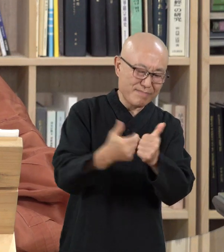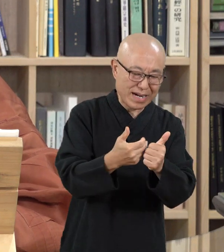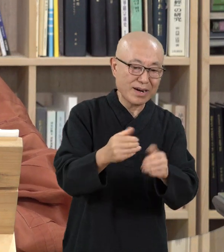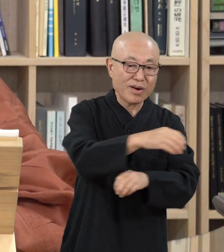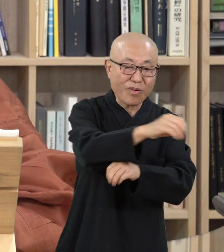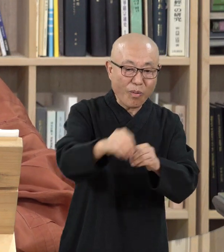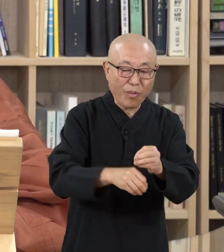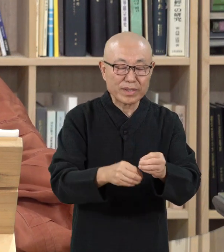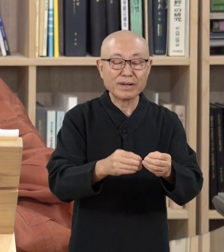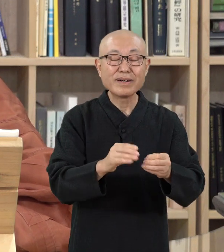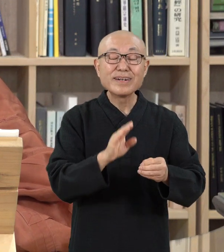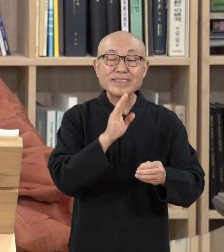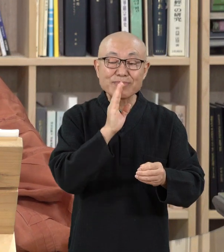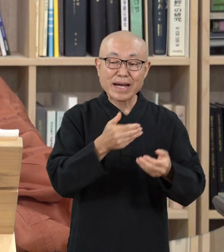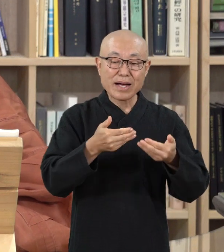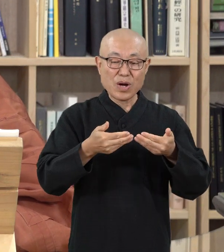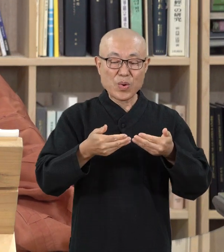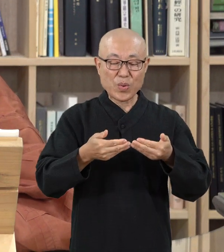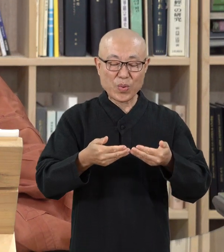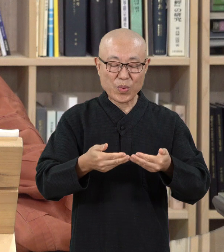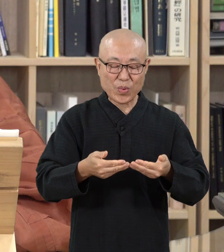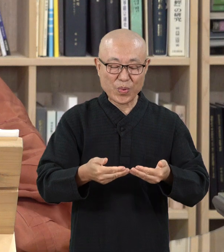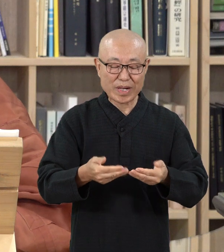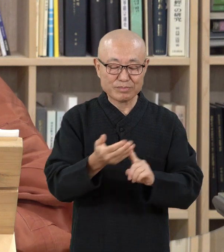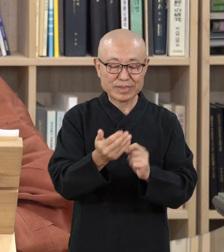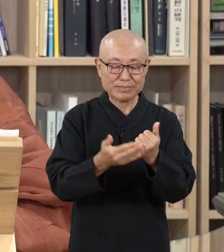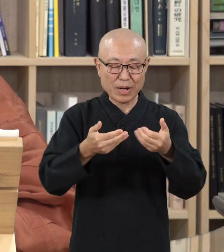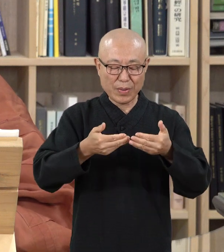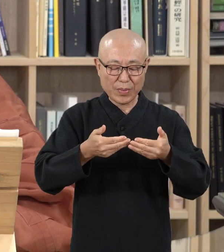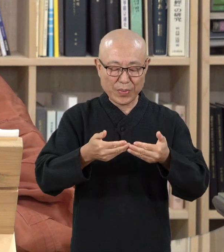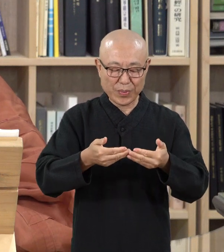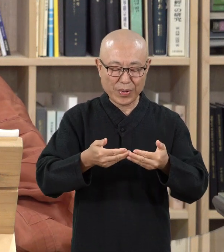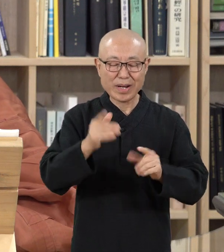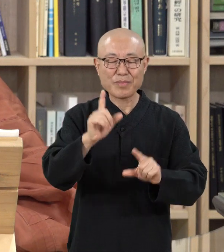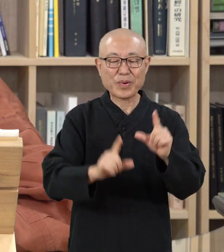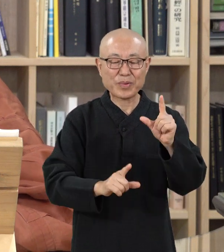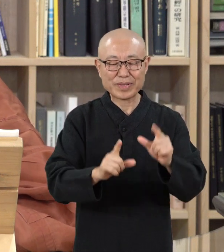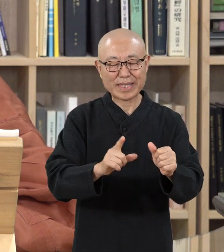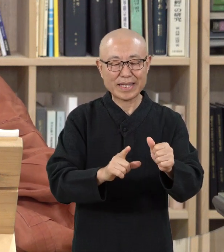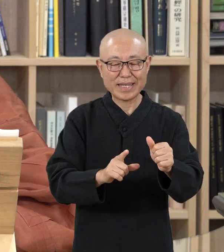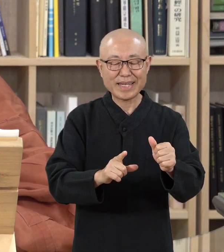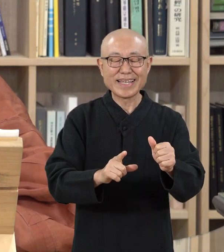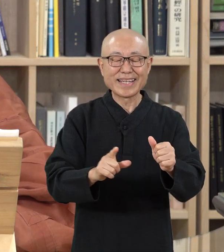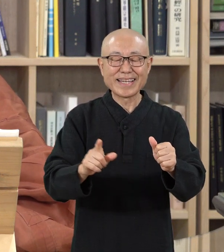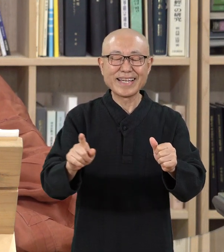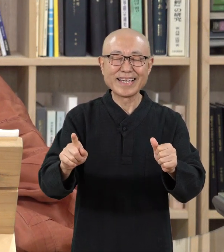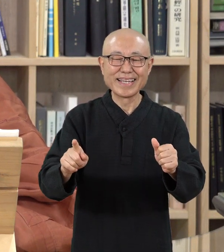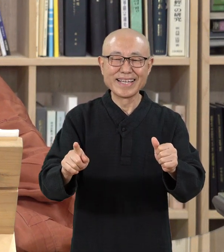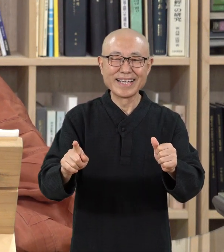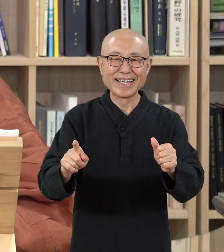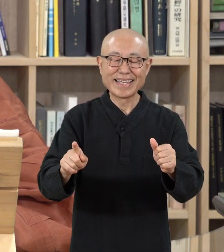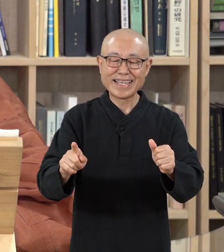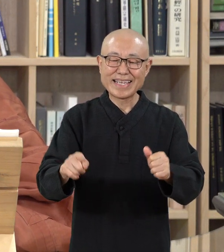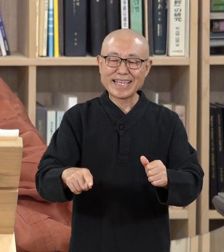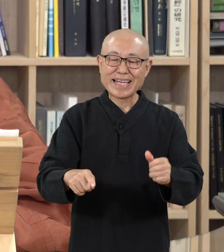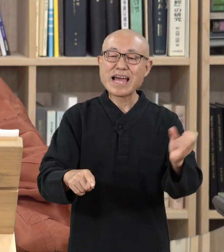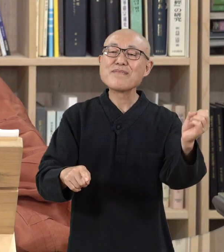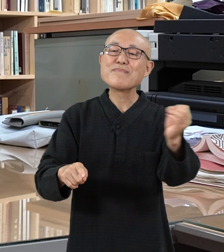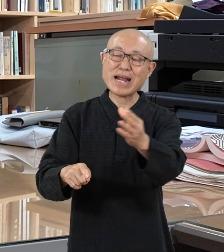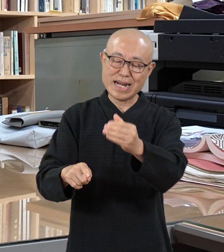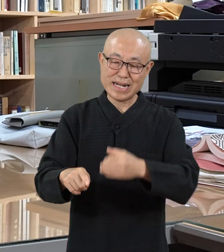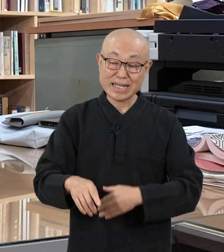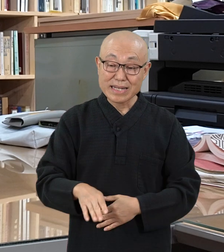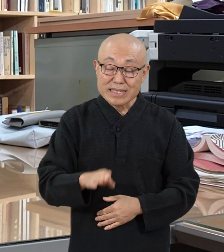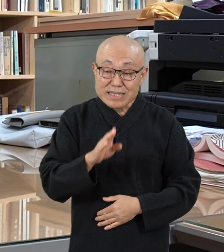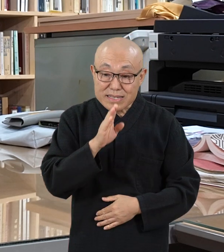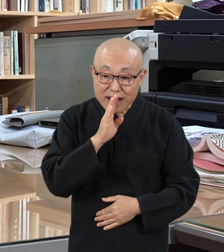정반대로 정말 고요한 그러한 모습으로 바라드 바자를 향해서 천하다는